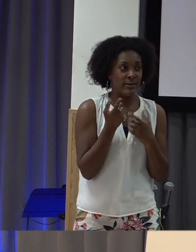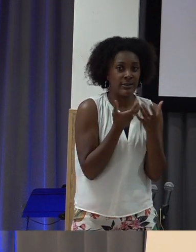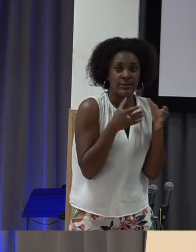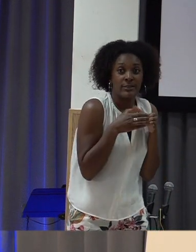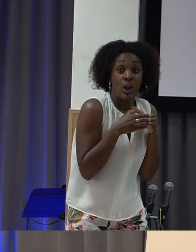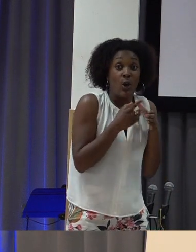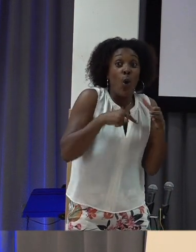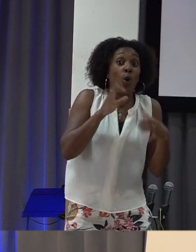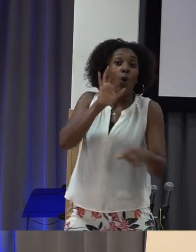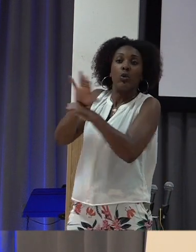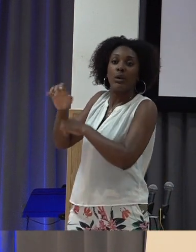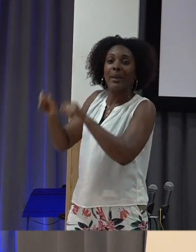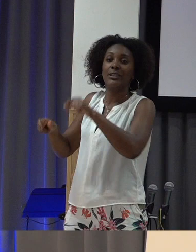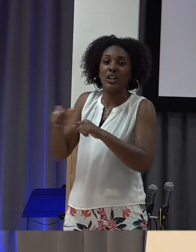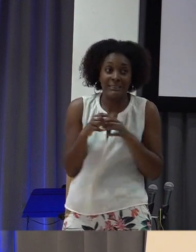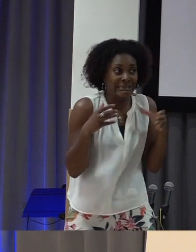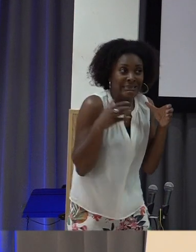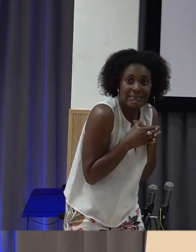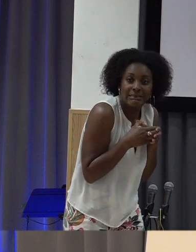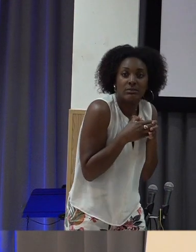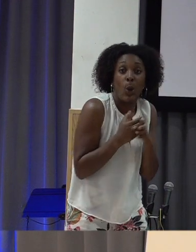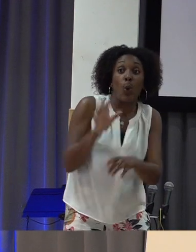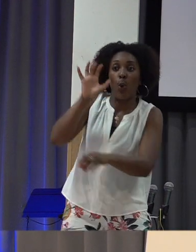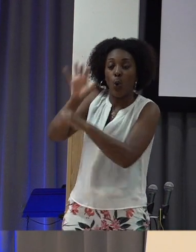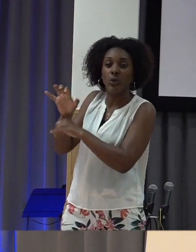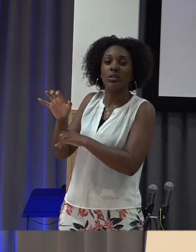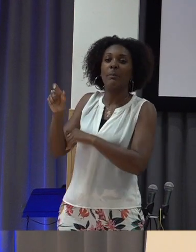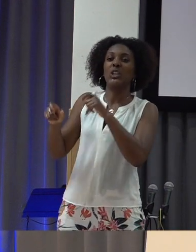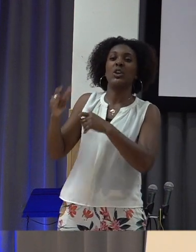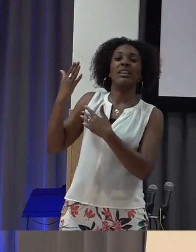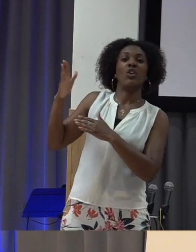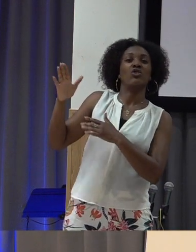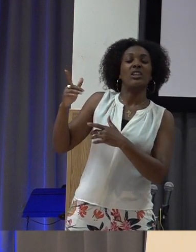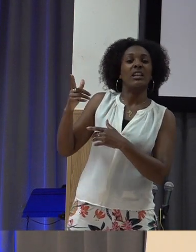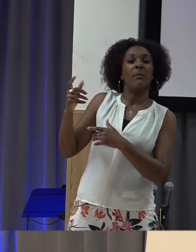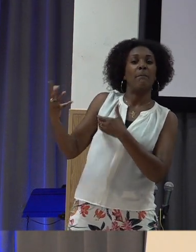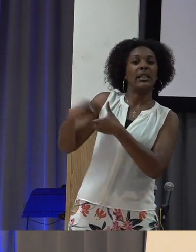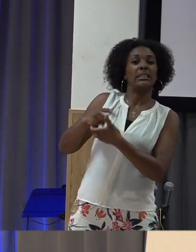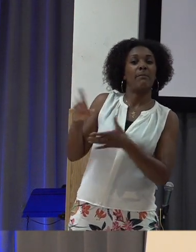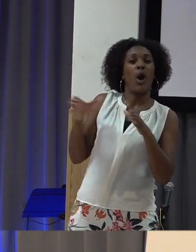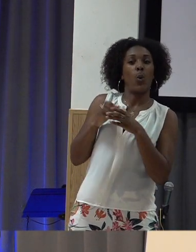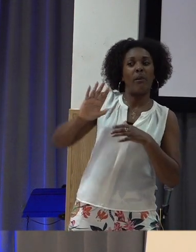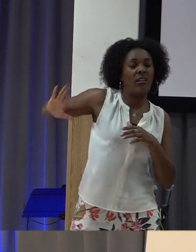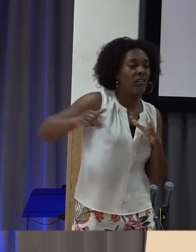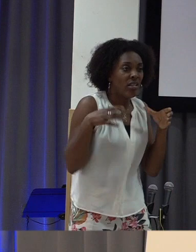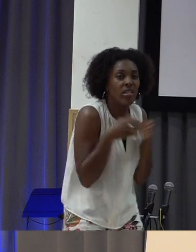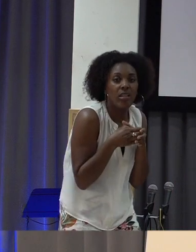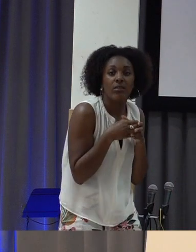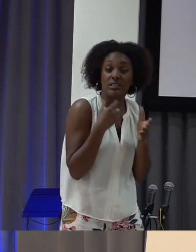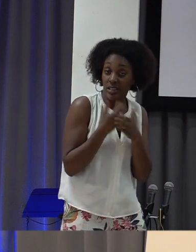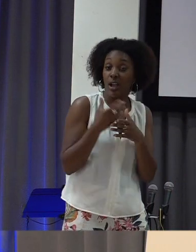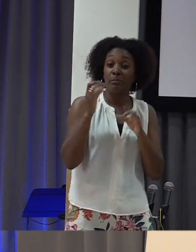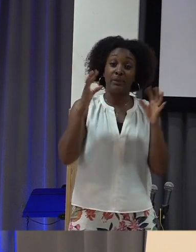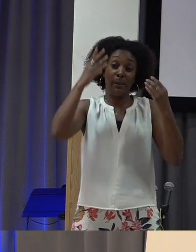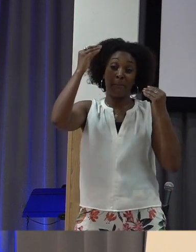les autres, de mépriser tous ceux qui sont étrangers au groupe. Je pense, j'ai été pasteur baptiste